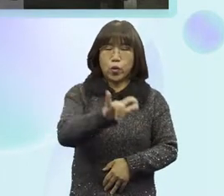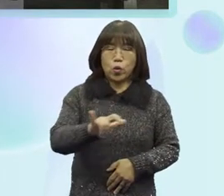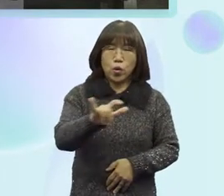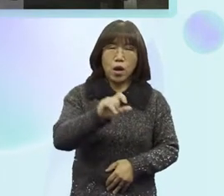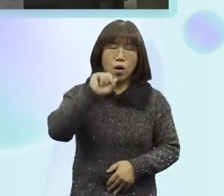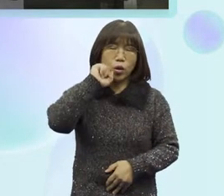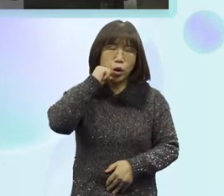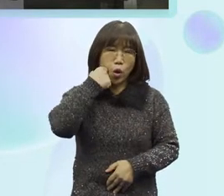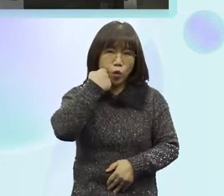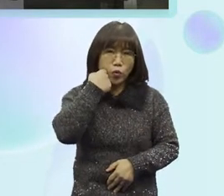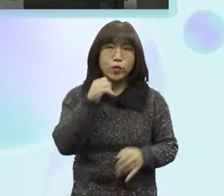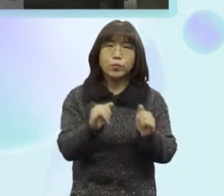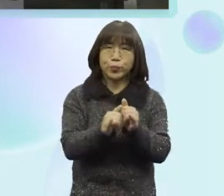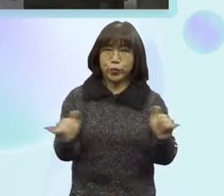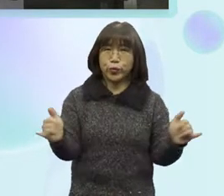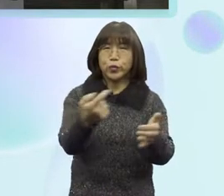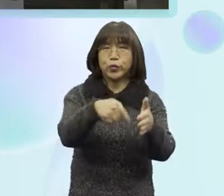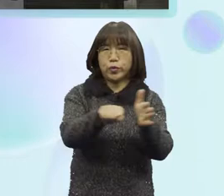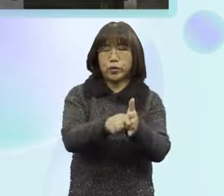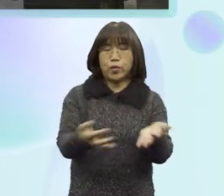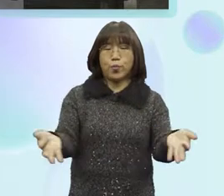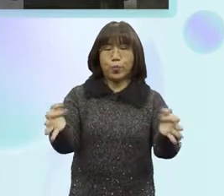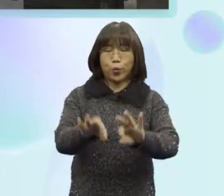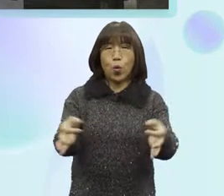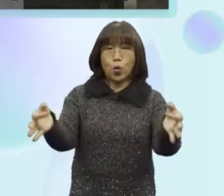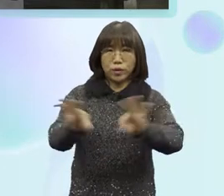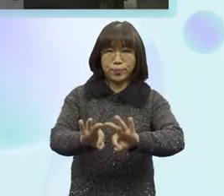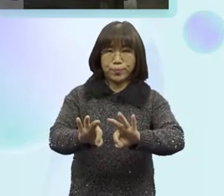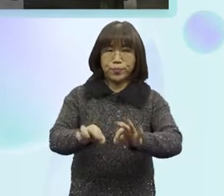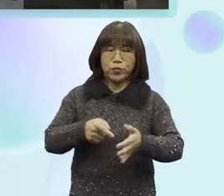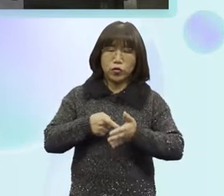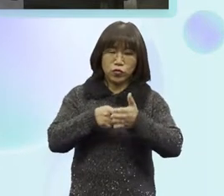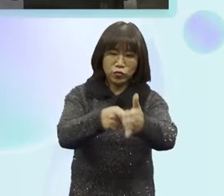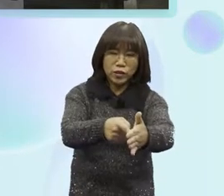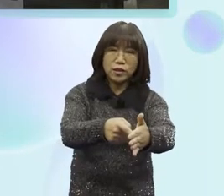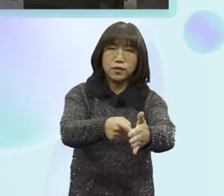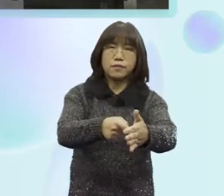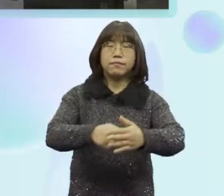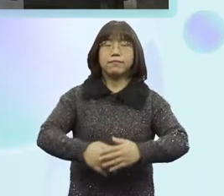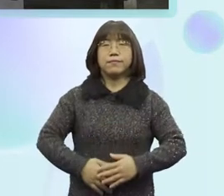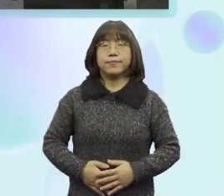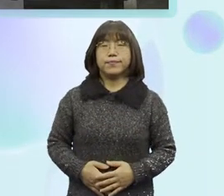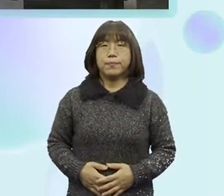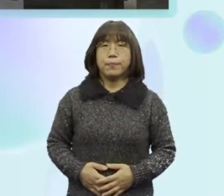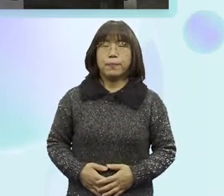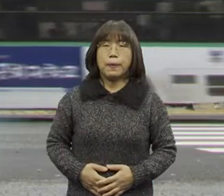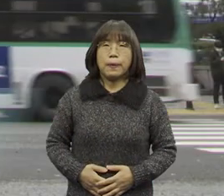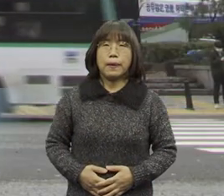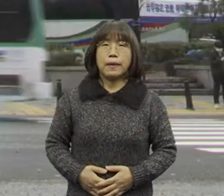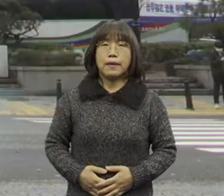더 어려운 시기를 보내고 있는 분들을 위해 모금 활동을 적극 추진할 계획입니다.